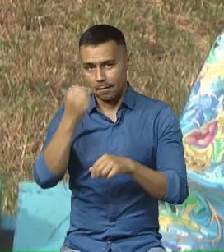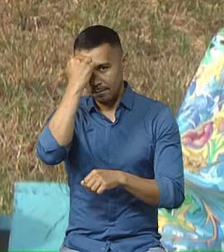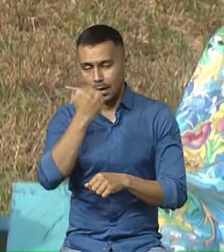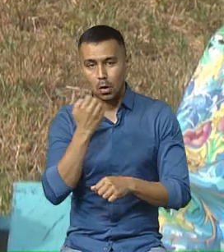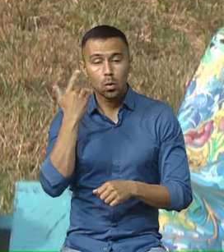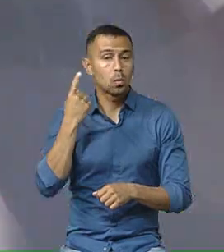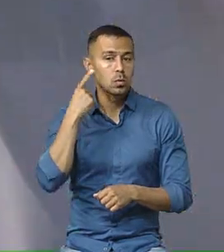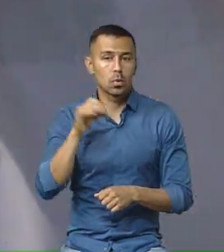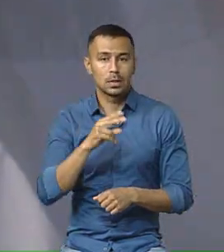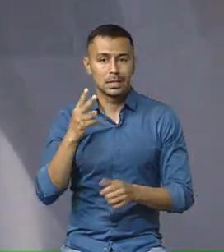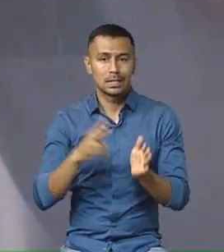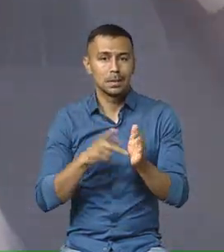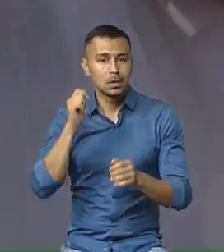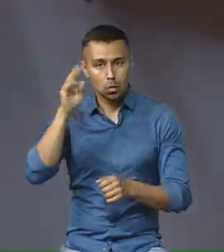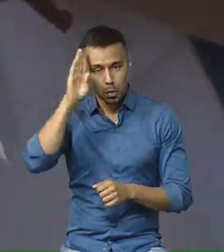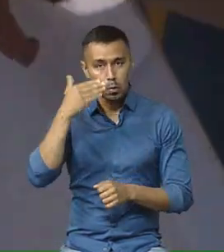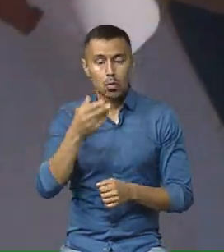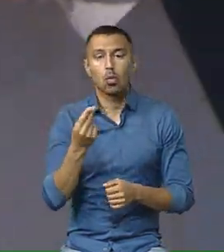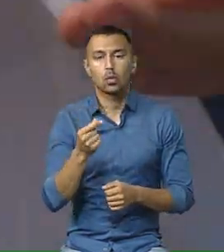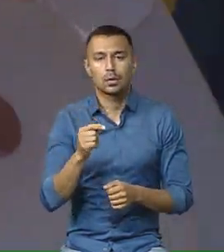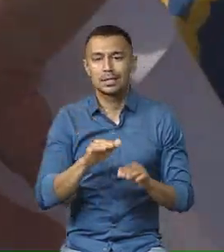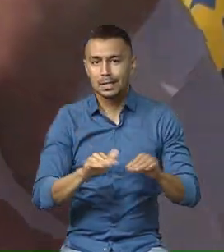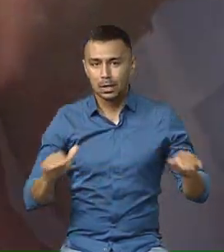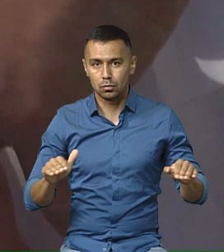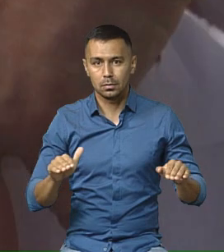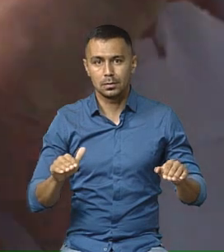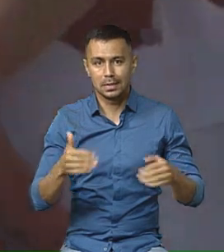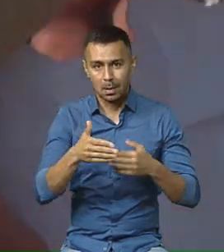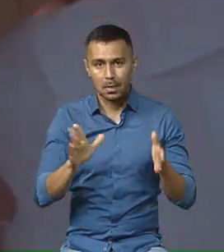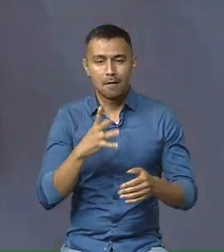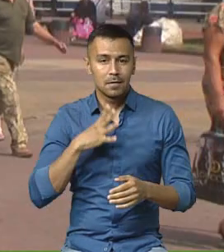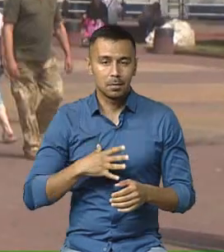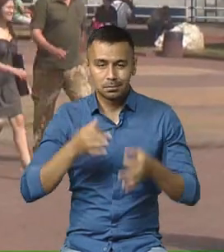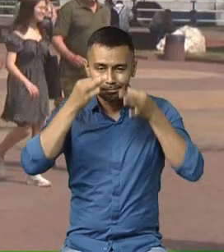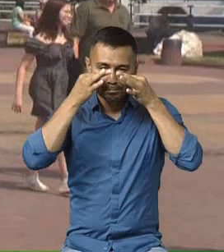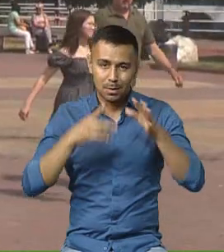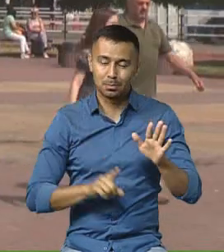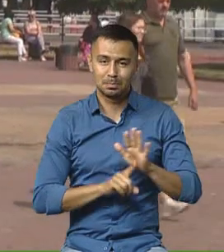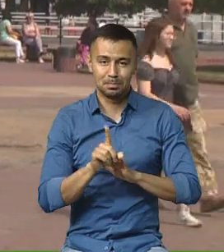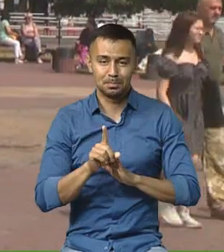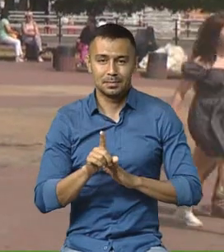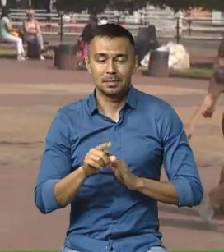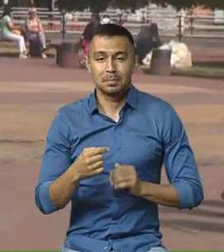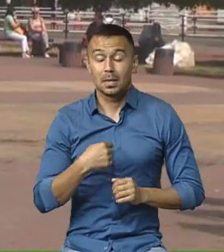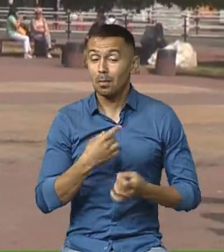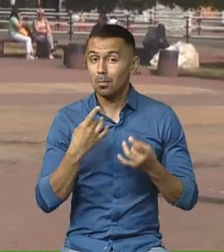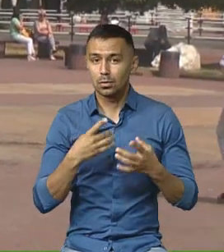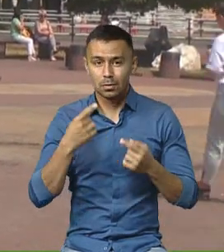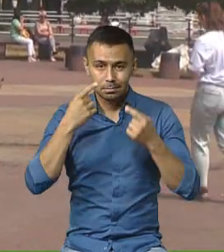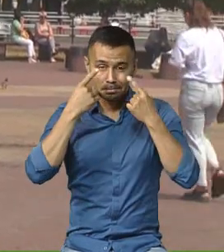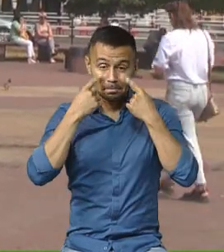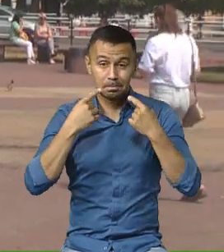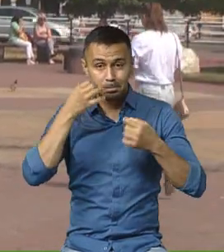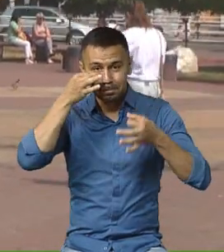коли почув про 7-річного хлопчика і його гроші з дитячої скарбнички, не втримався і заплакав. Мене просто сльози на